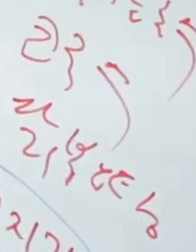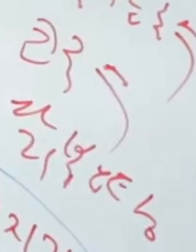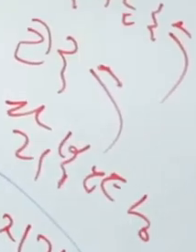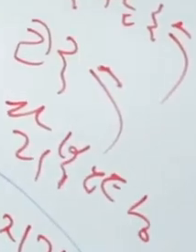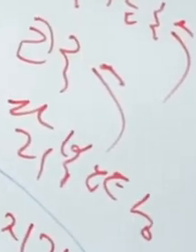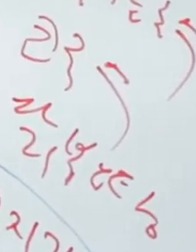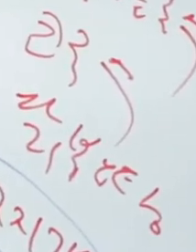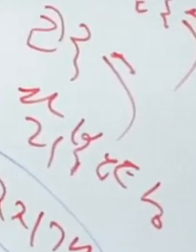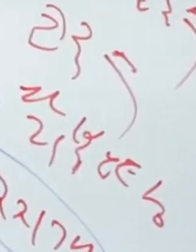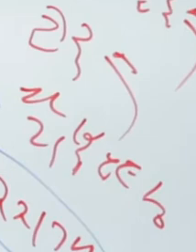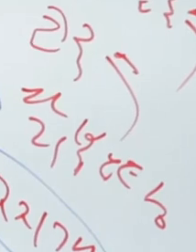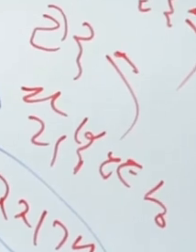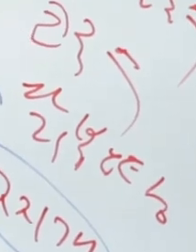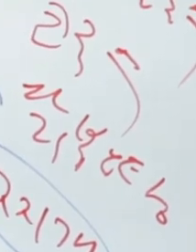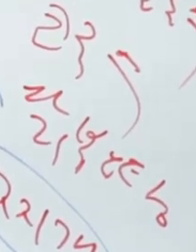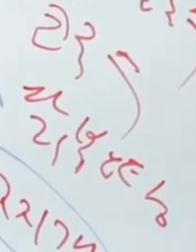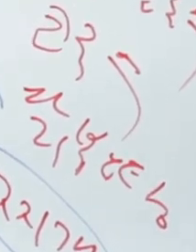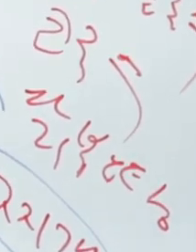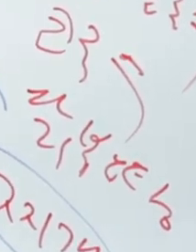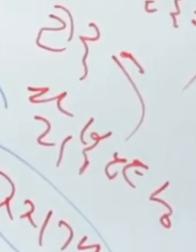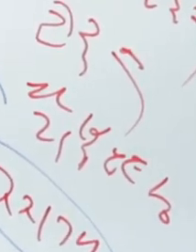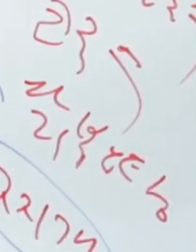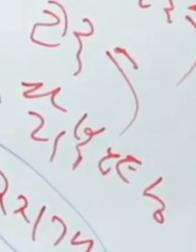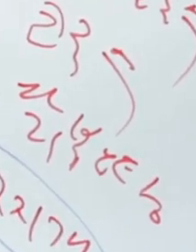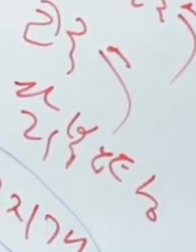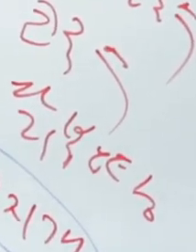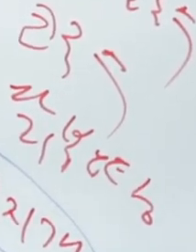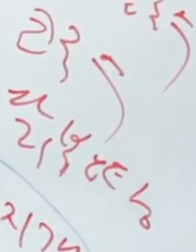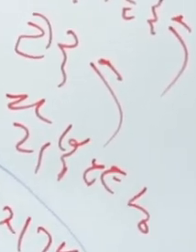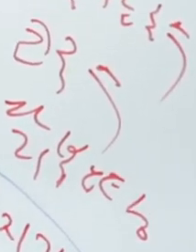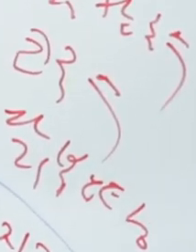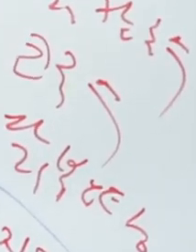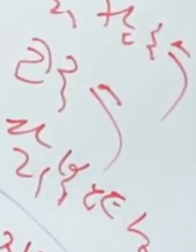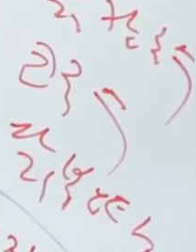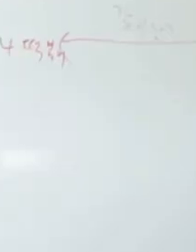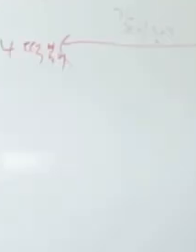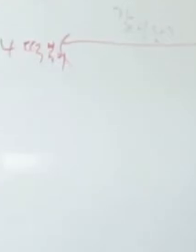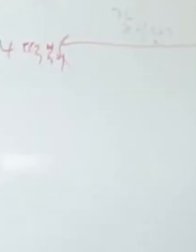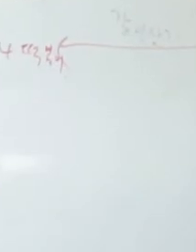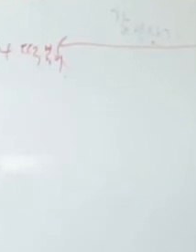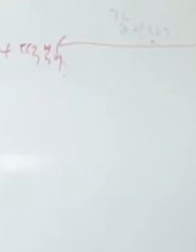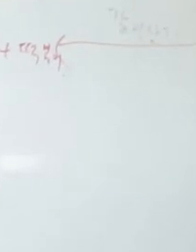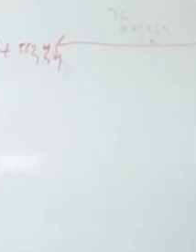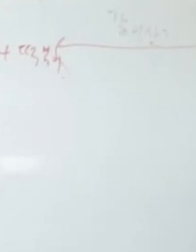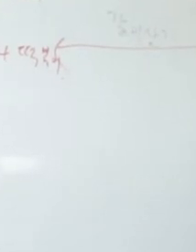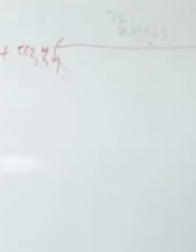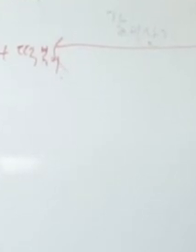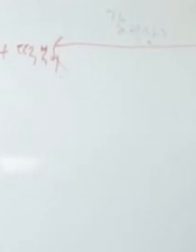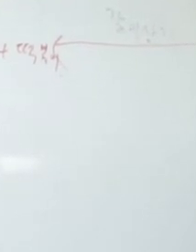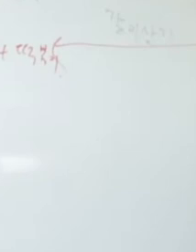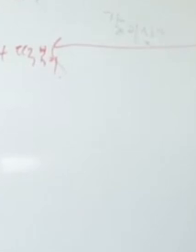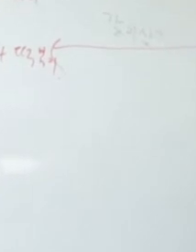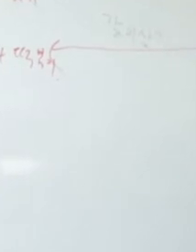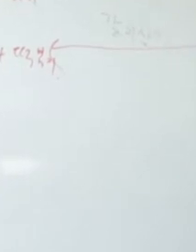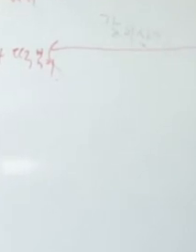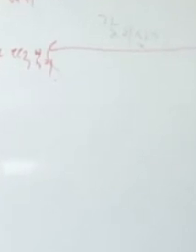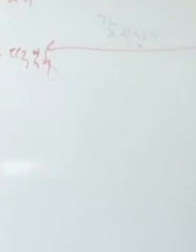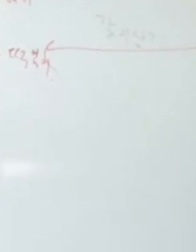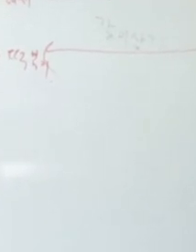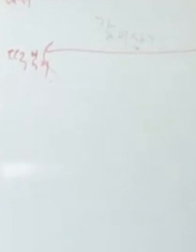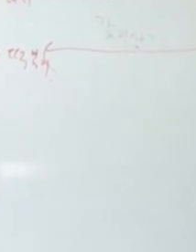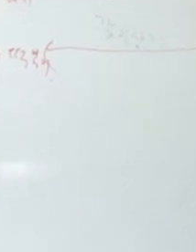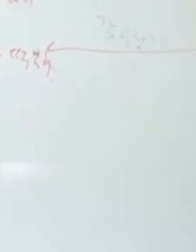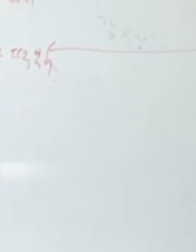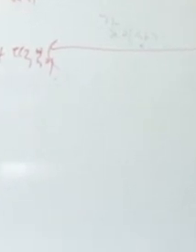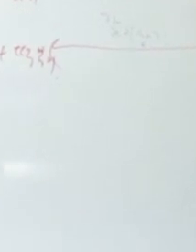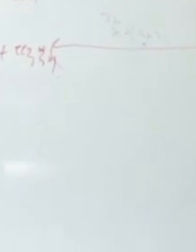햄 구이 또 동훈 씨 반찬 좋아하는 반찬. 반찬 두부 어떤 거 두부 조림 아니면 두부